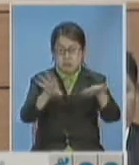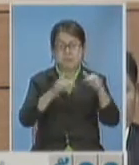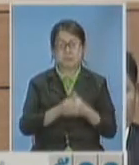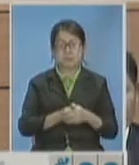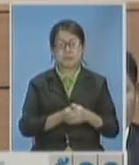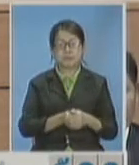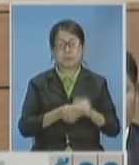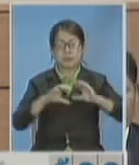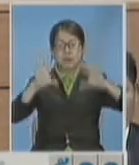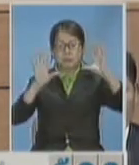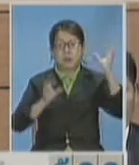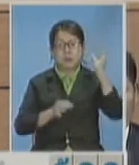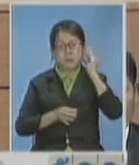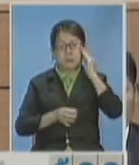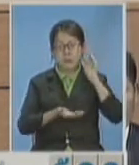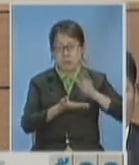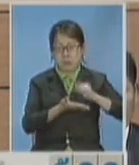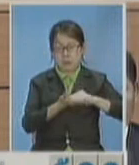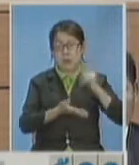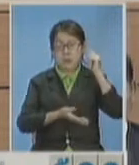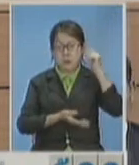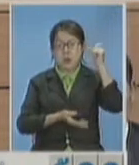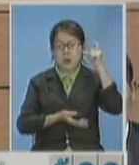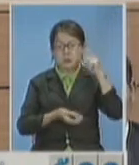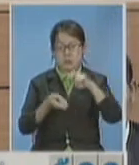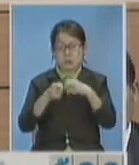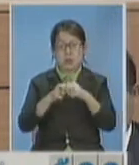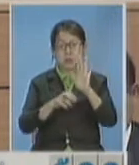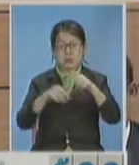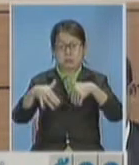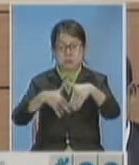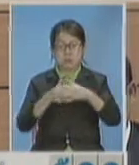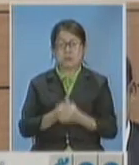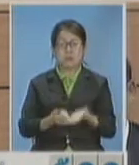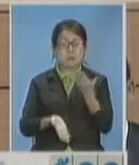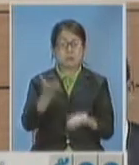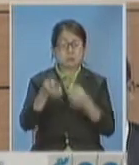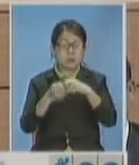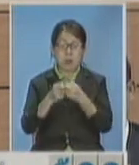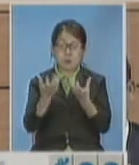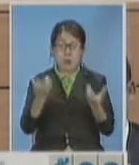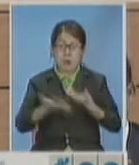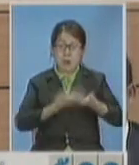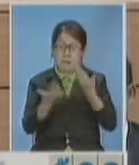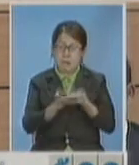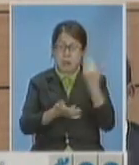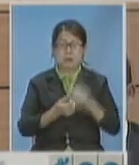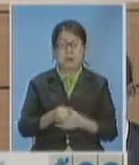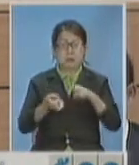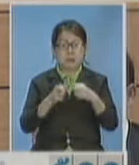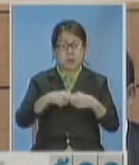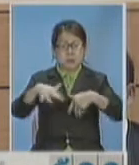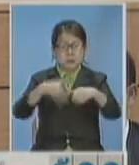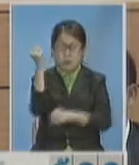บาลให้ได้ตระหนักในปัญหาของพี่น้องประชาชนไม่ว่าจะเป็นปัญหาของแพงปัญหาความทุกข์ยาก